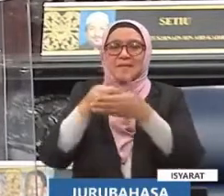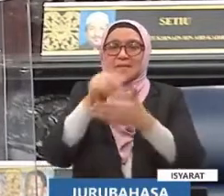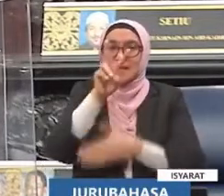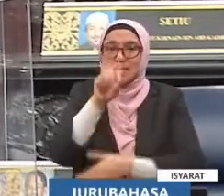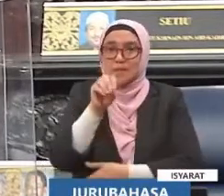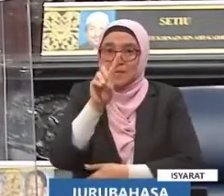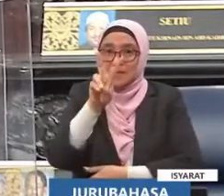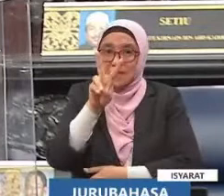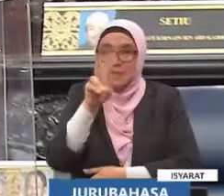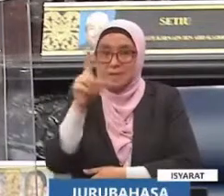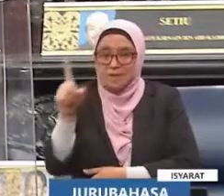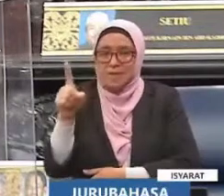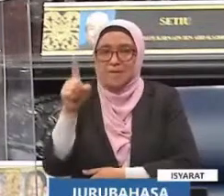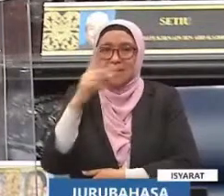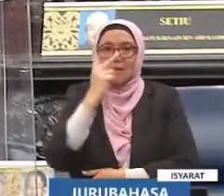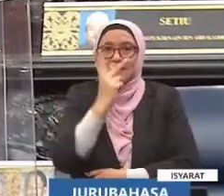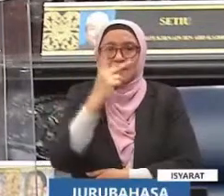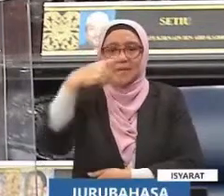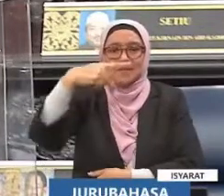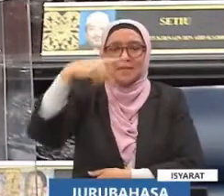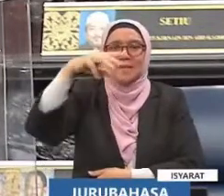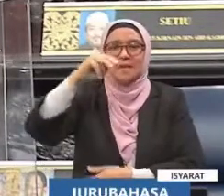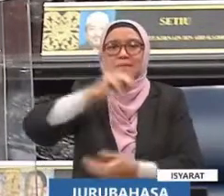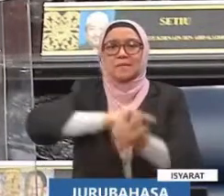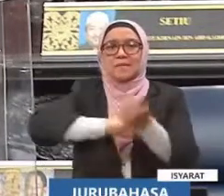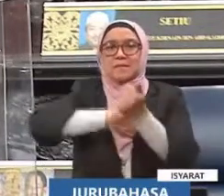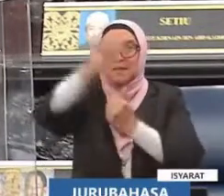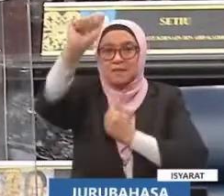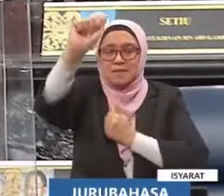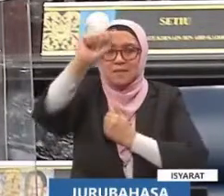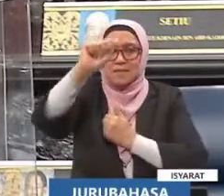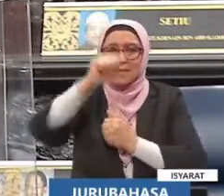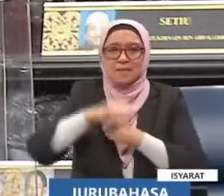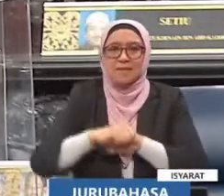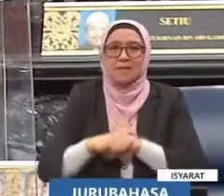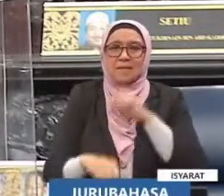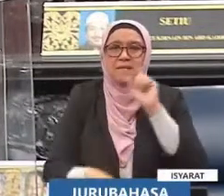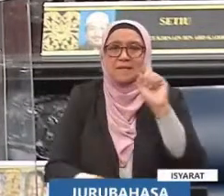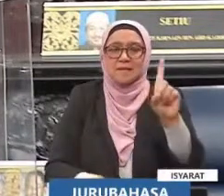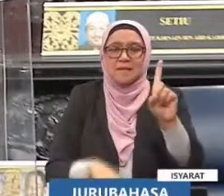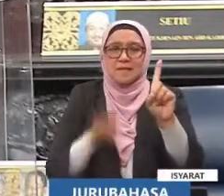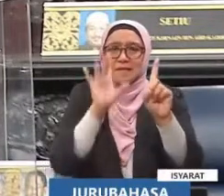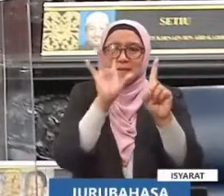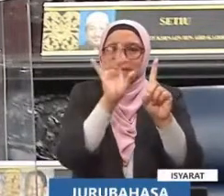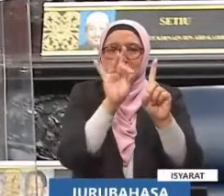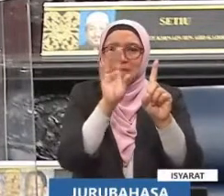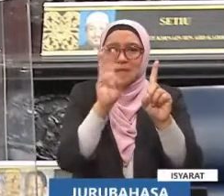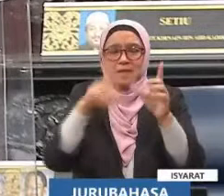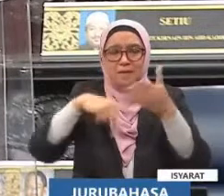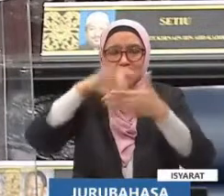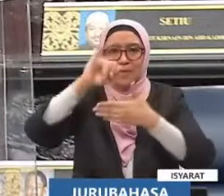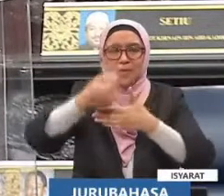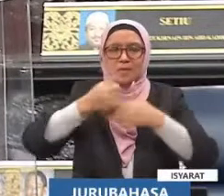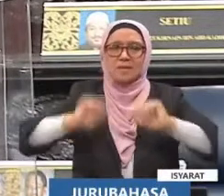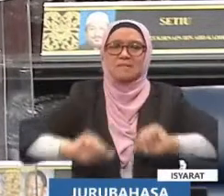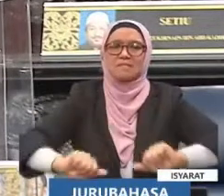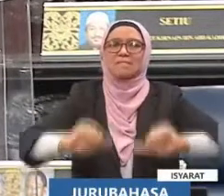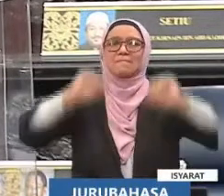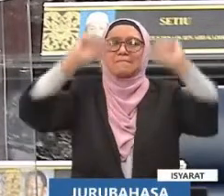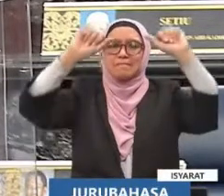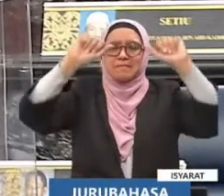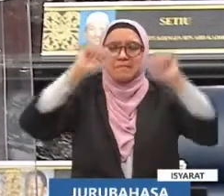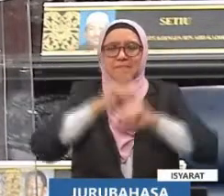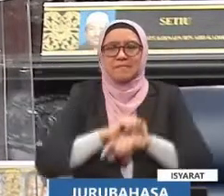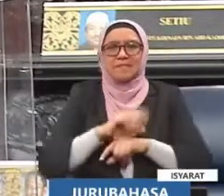Kementerian Pendidikan message PM telah diluluskan sebanyak 186 Project menaik taraf